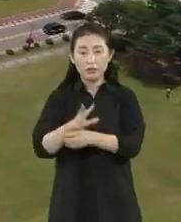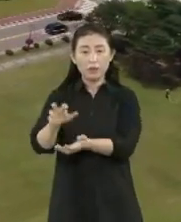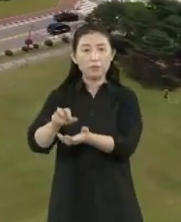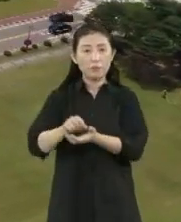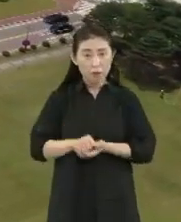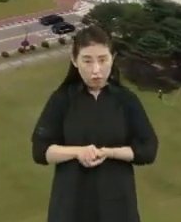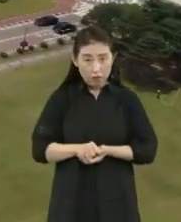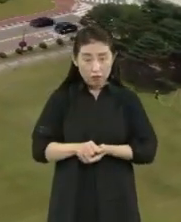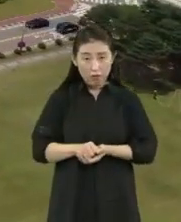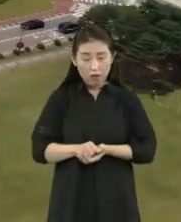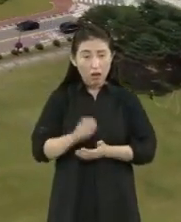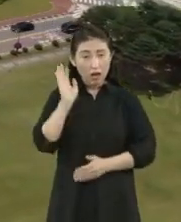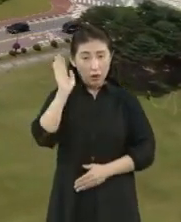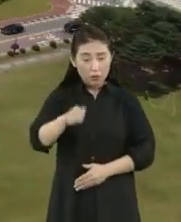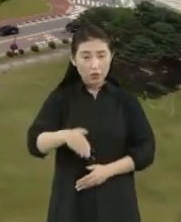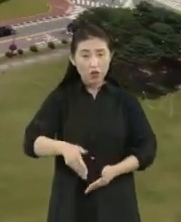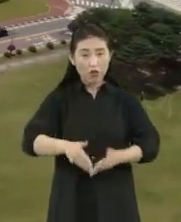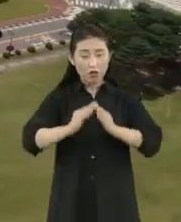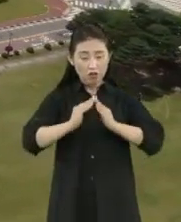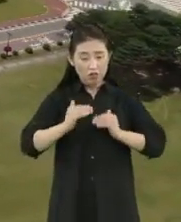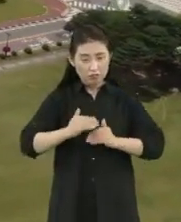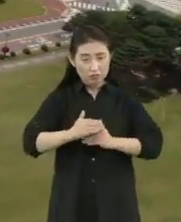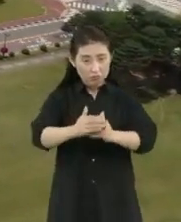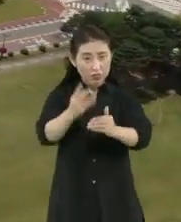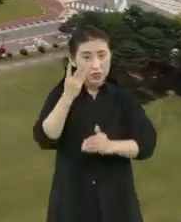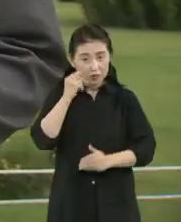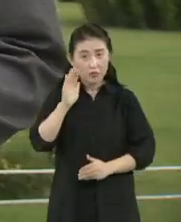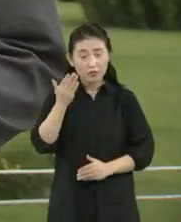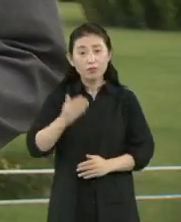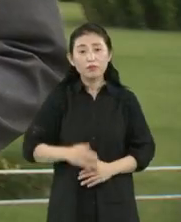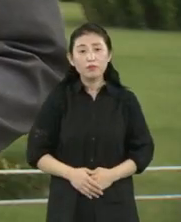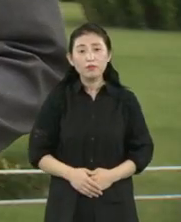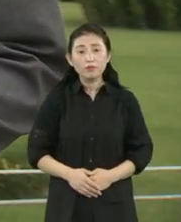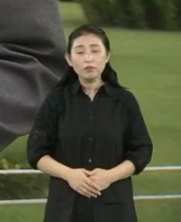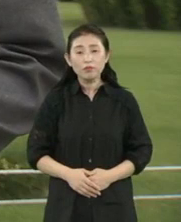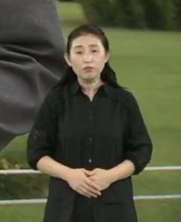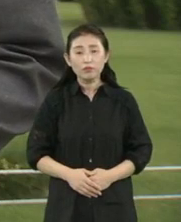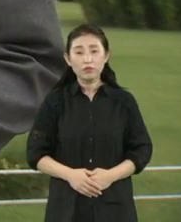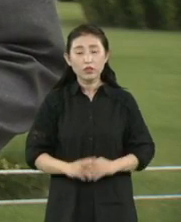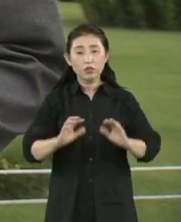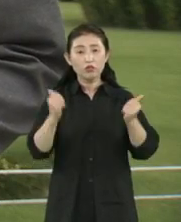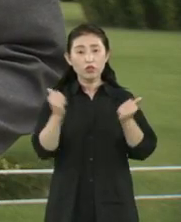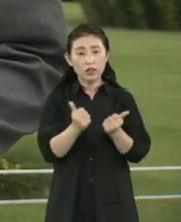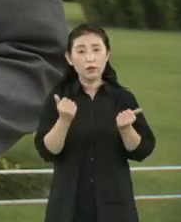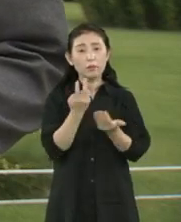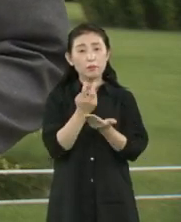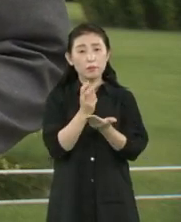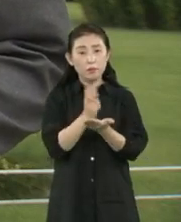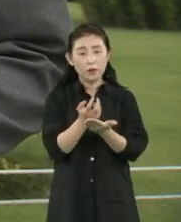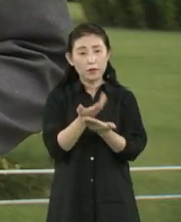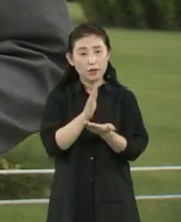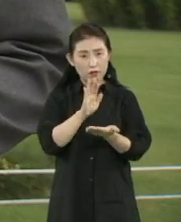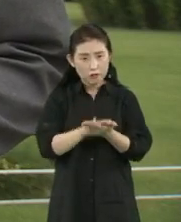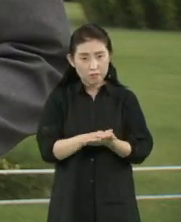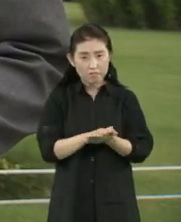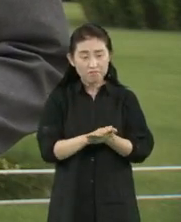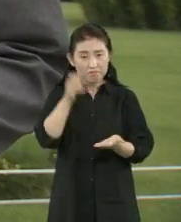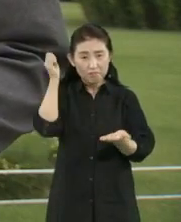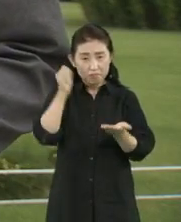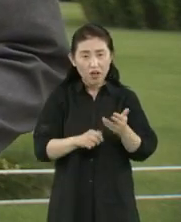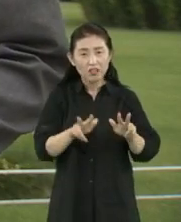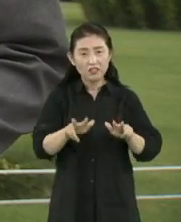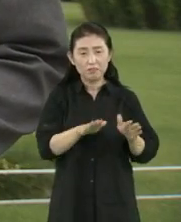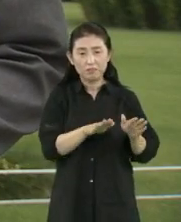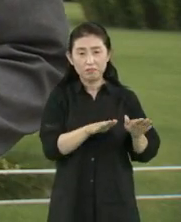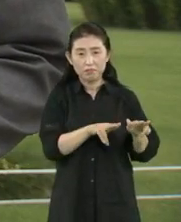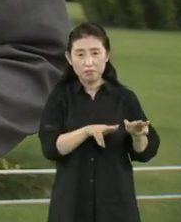확보해 세종의사당 건립에 속도가 붙게 됐습니다. 국회법 개정안의 효력이 즉시 발생함에 따라 국회는